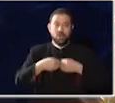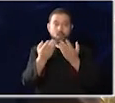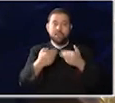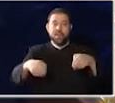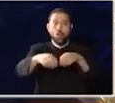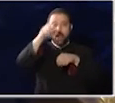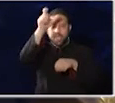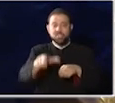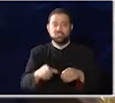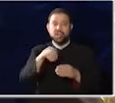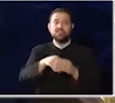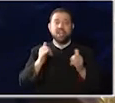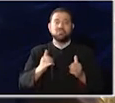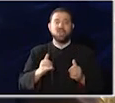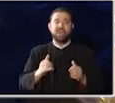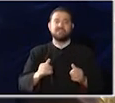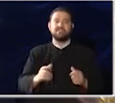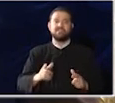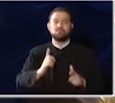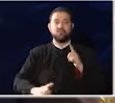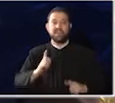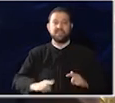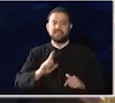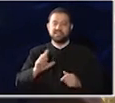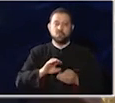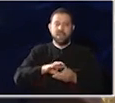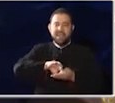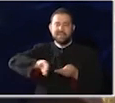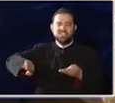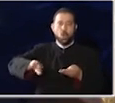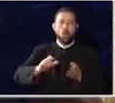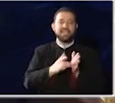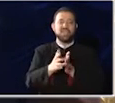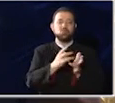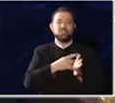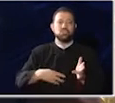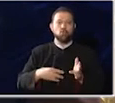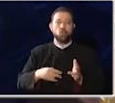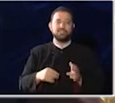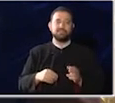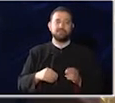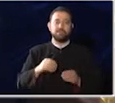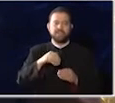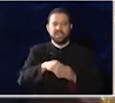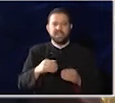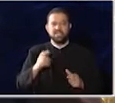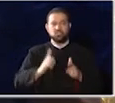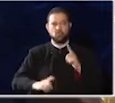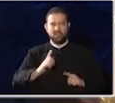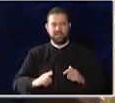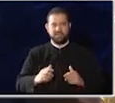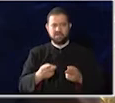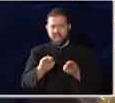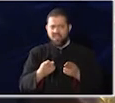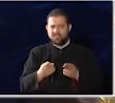această stare de suferință. Să nu ne izolăm de Hristos. Știm că în cazul suferinței apare